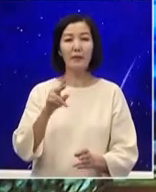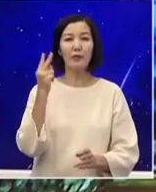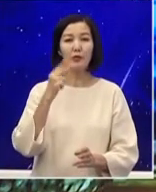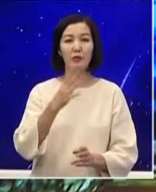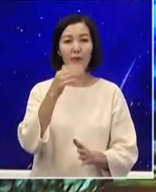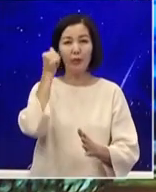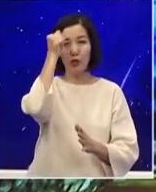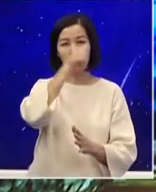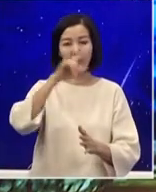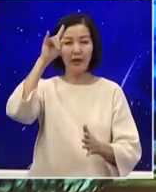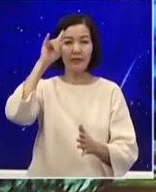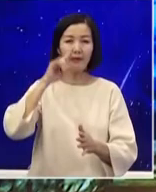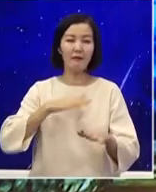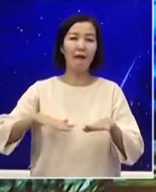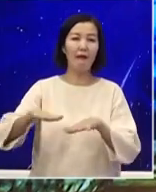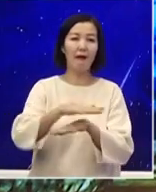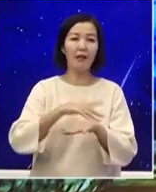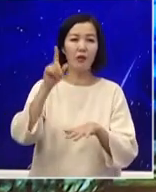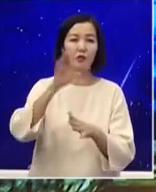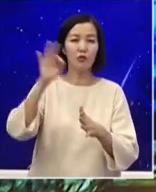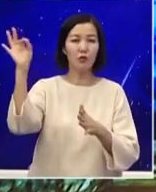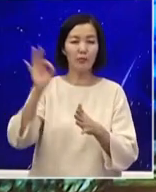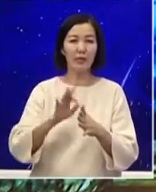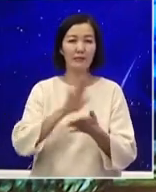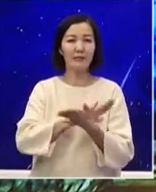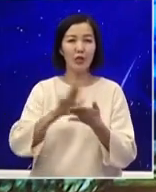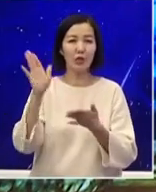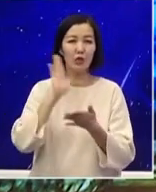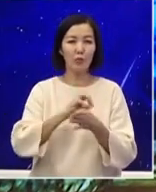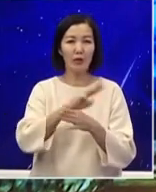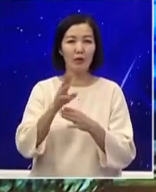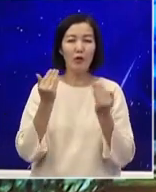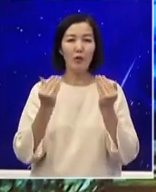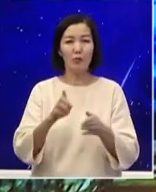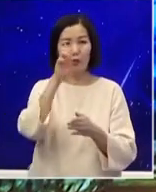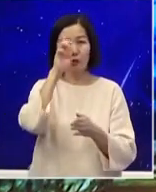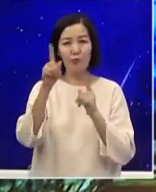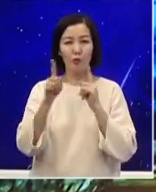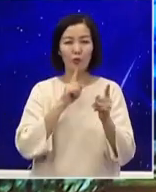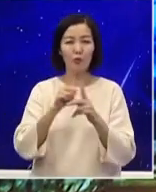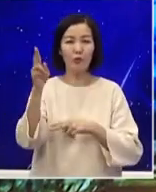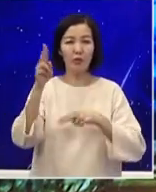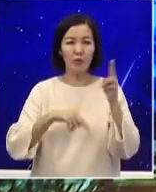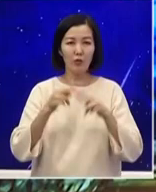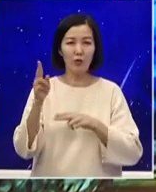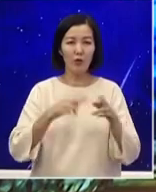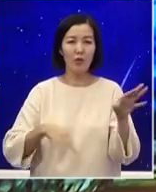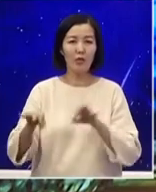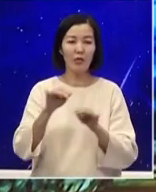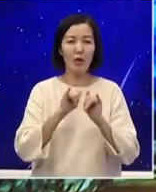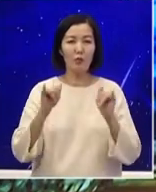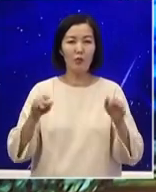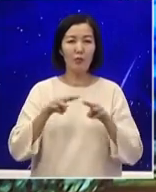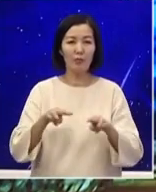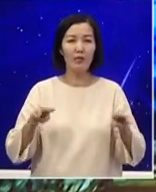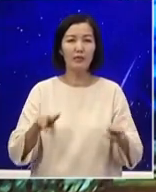2025 жылы Қазақстан халқы 100% сапалы ауыз сумен қамтылмақ. Бұл туралы үкімет отырысында индустрия және инфрақұрылымдық даму